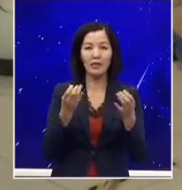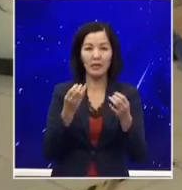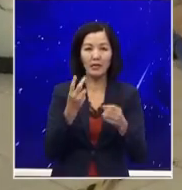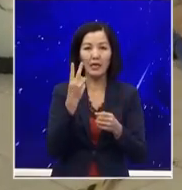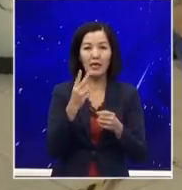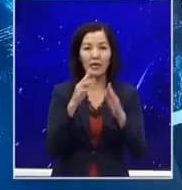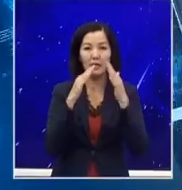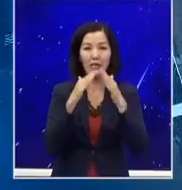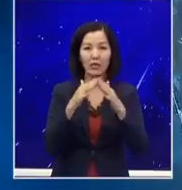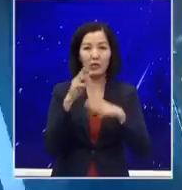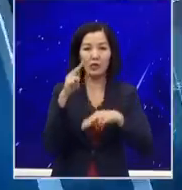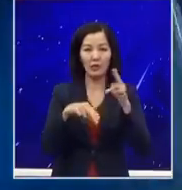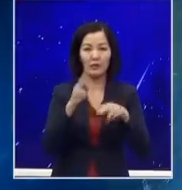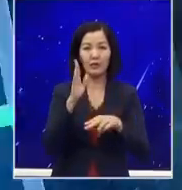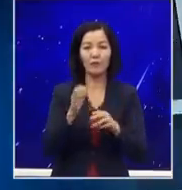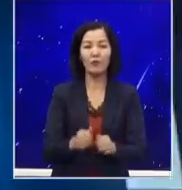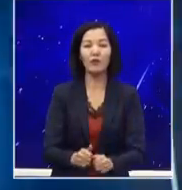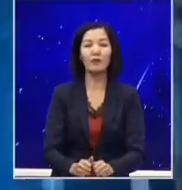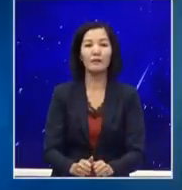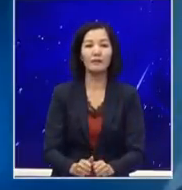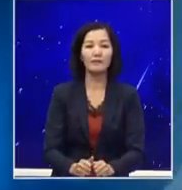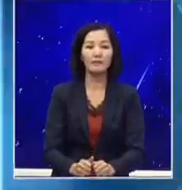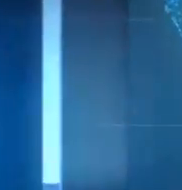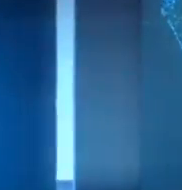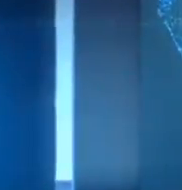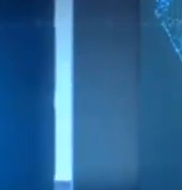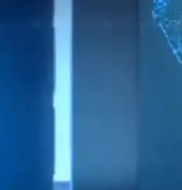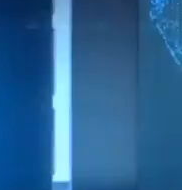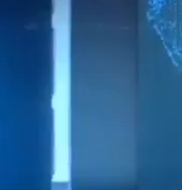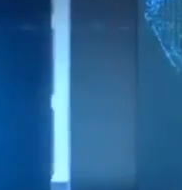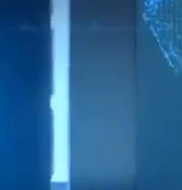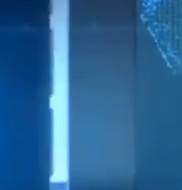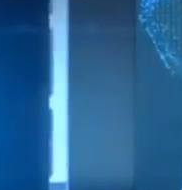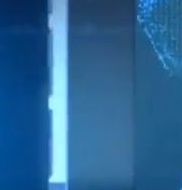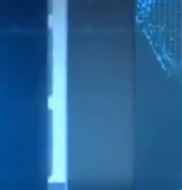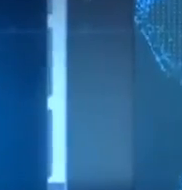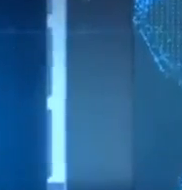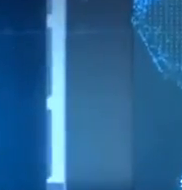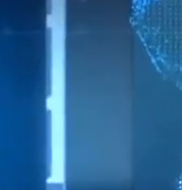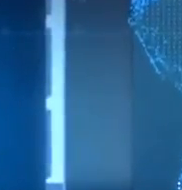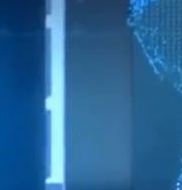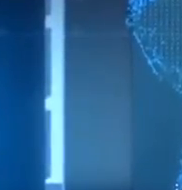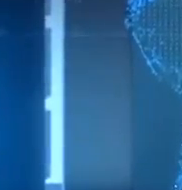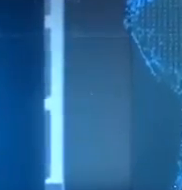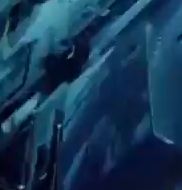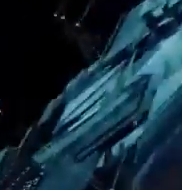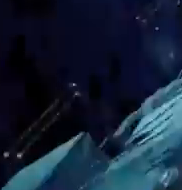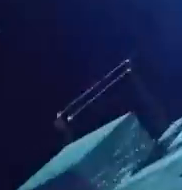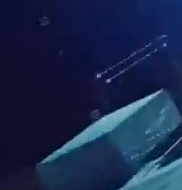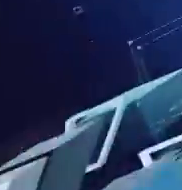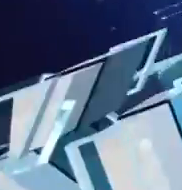2 кешен салынбақшы. Кәмшат Мұхамеджан, Абзал Нүсіп, Жетісу арнасы, Талғар ауданынан.